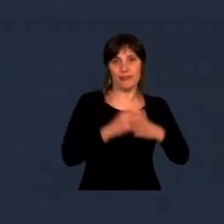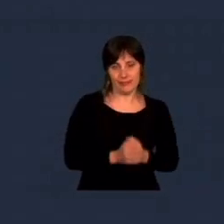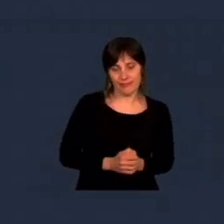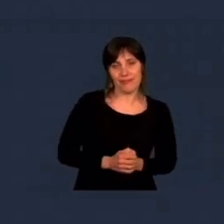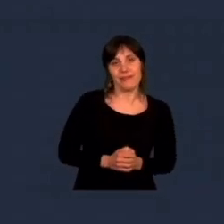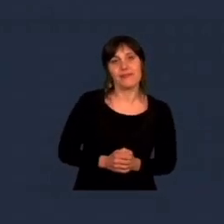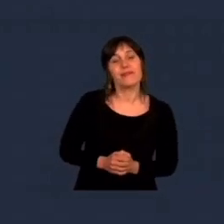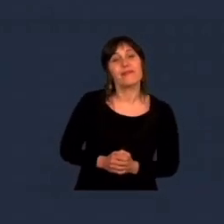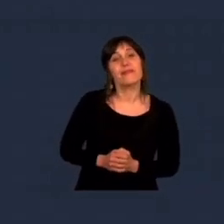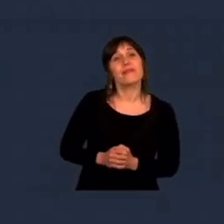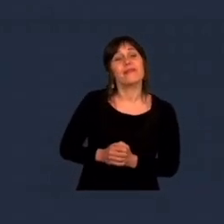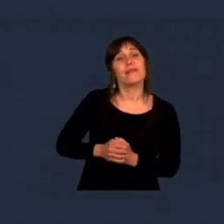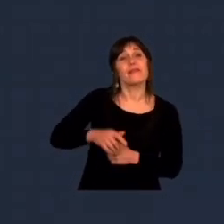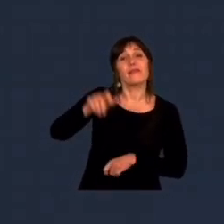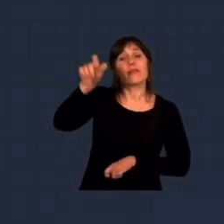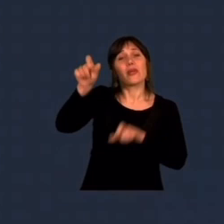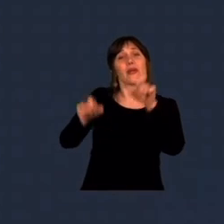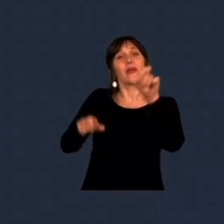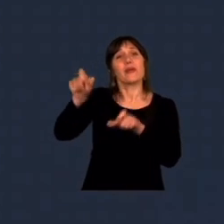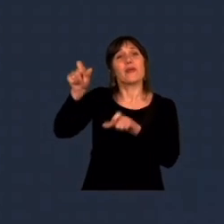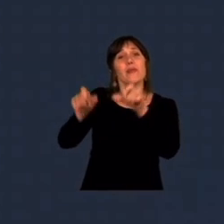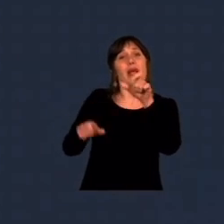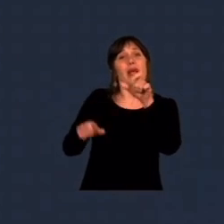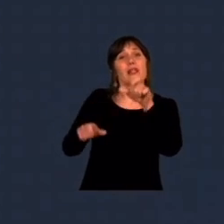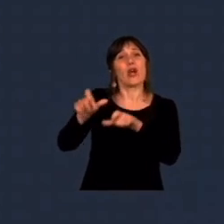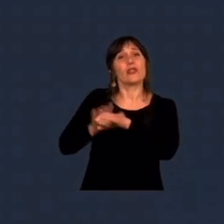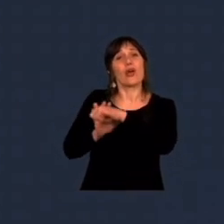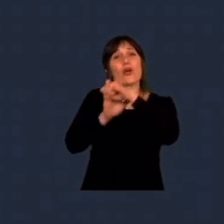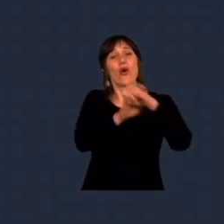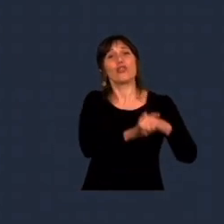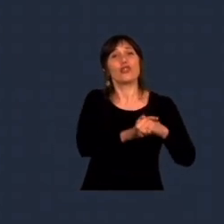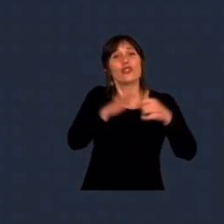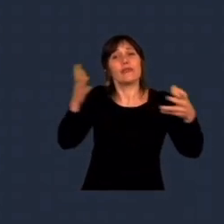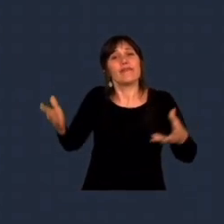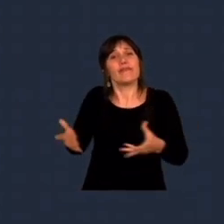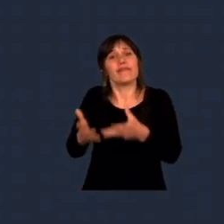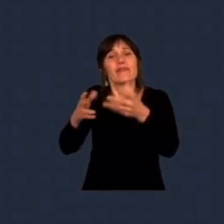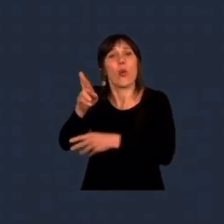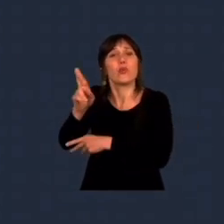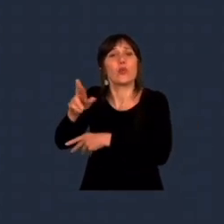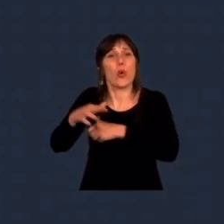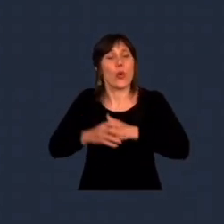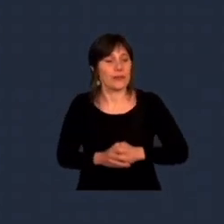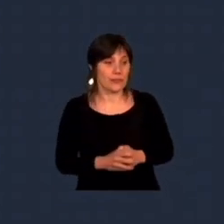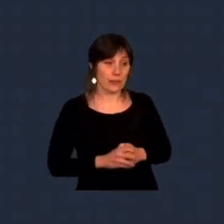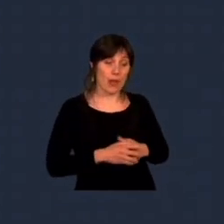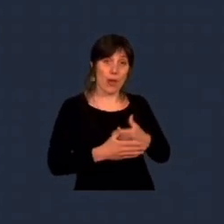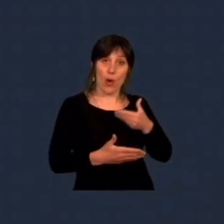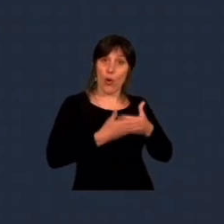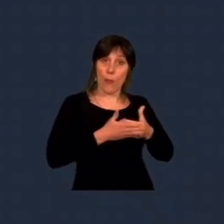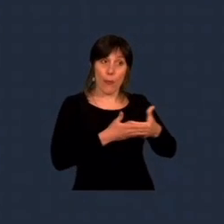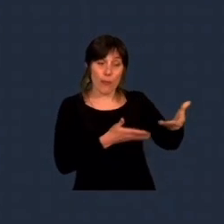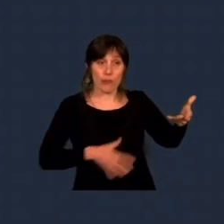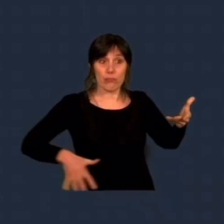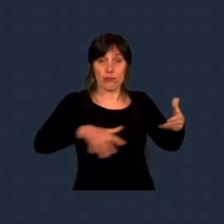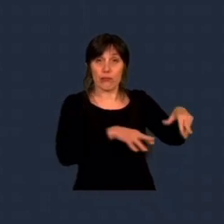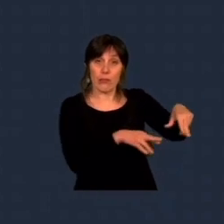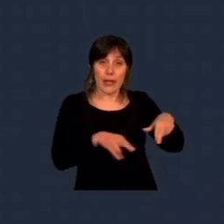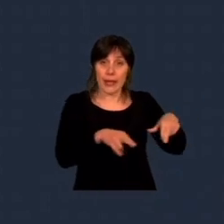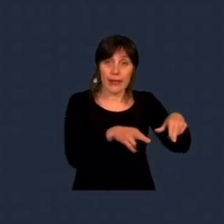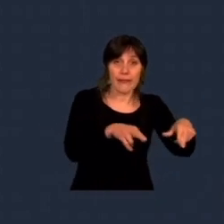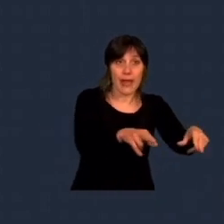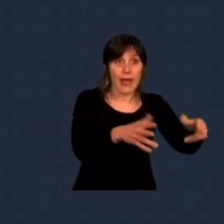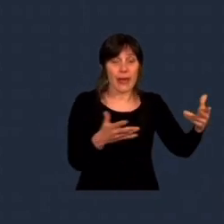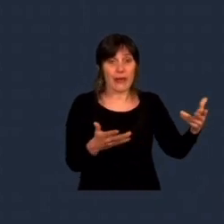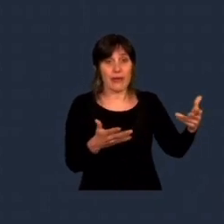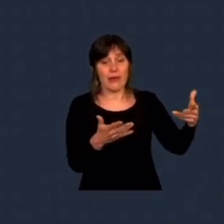aux néo-rousseauistes de nos camarades de gauche, au bord des rivières et dans nos étangs, il n'y a pas de déconstruction